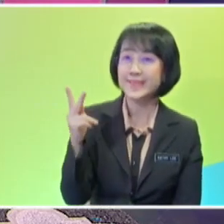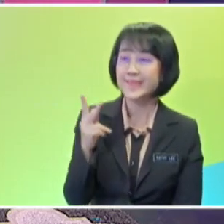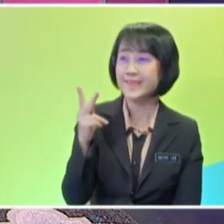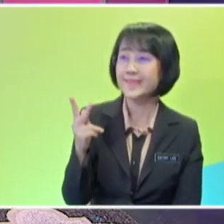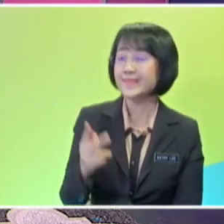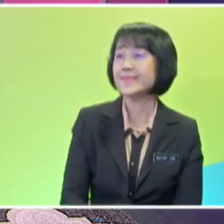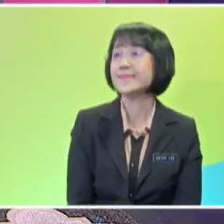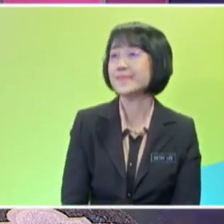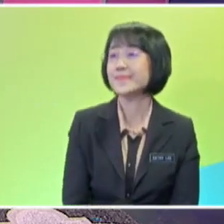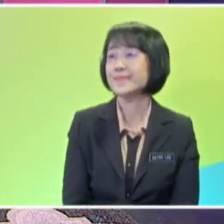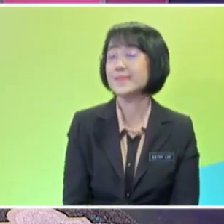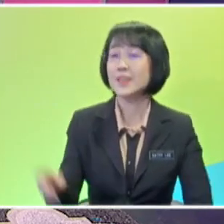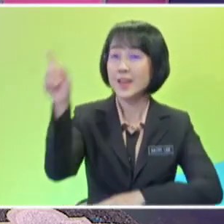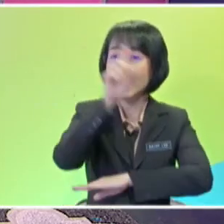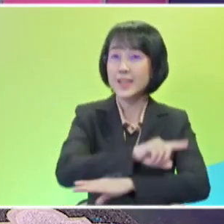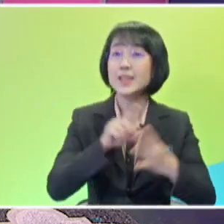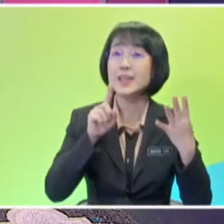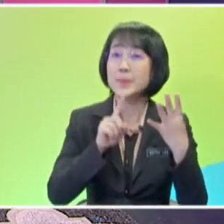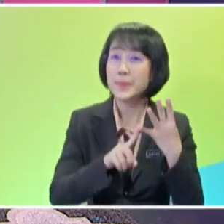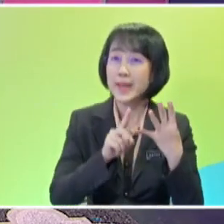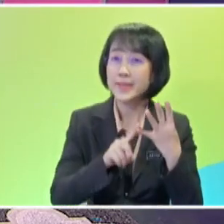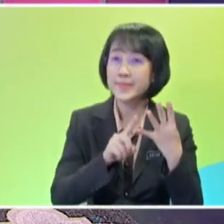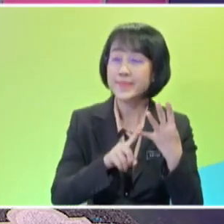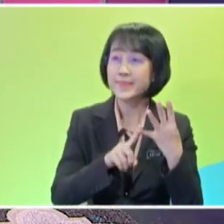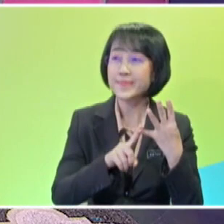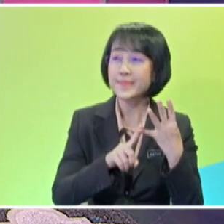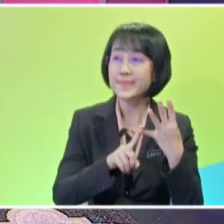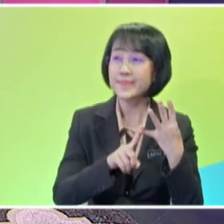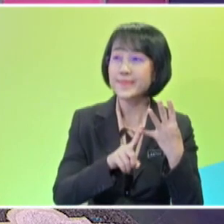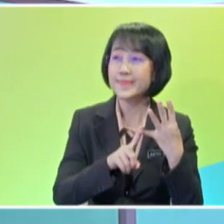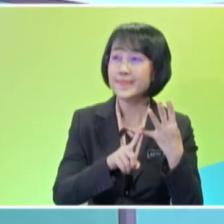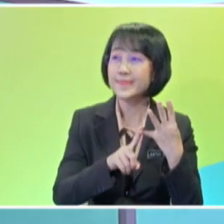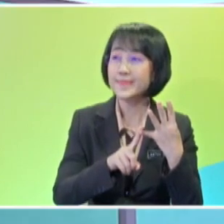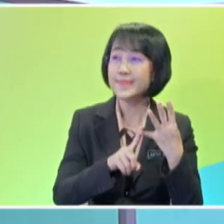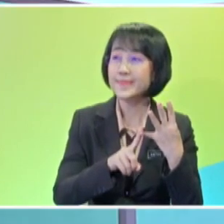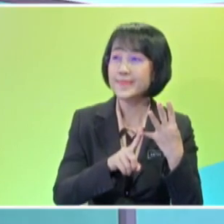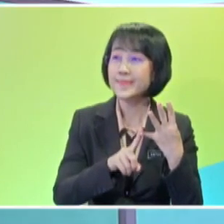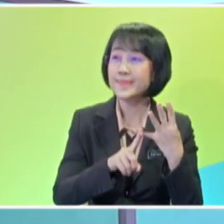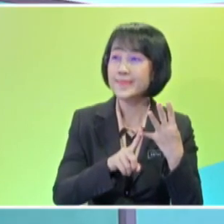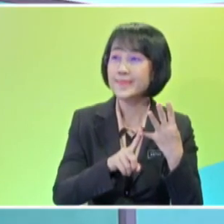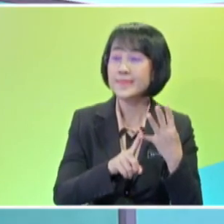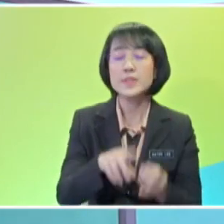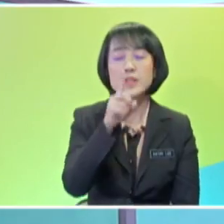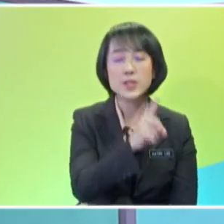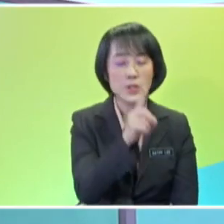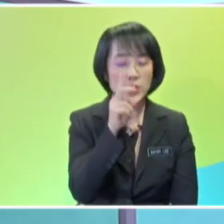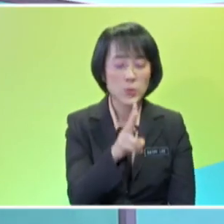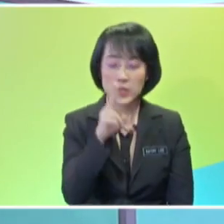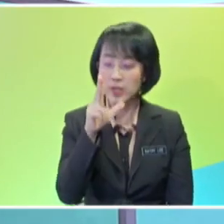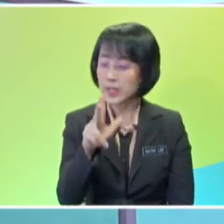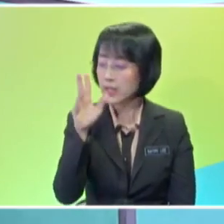hari keempat hari keempat oke ini kita ada lagi oke empat